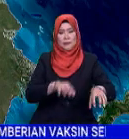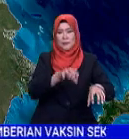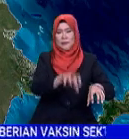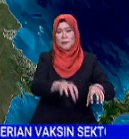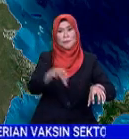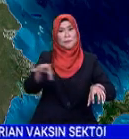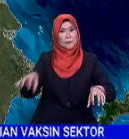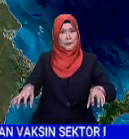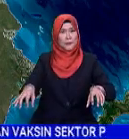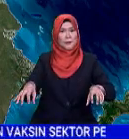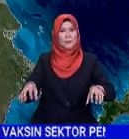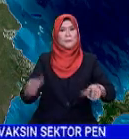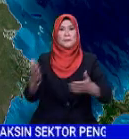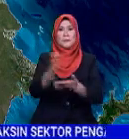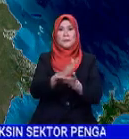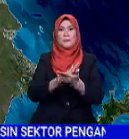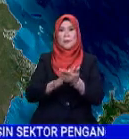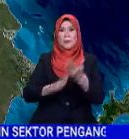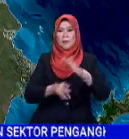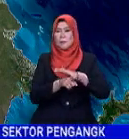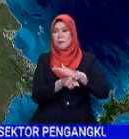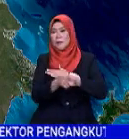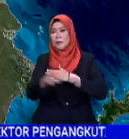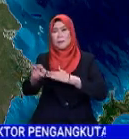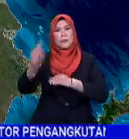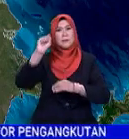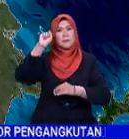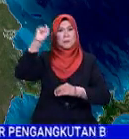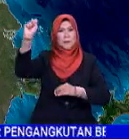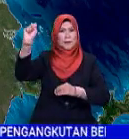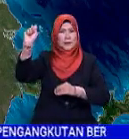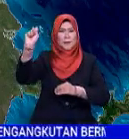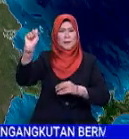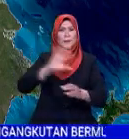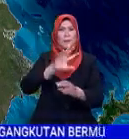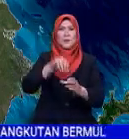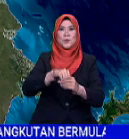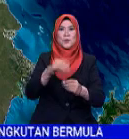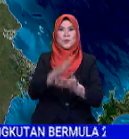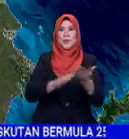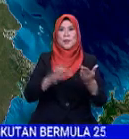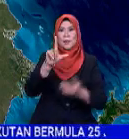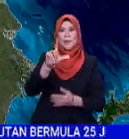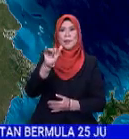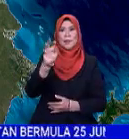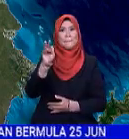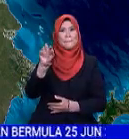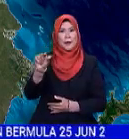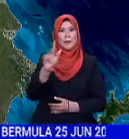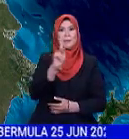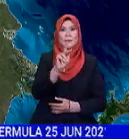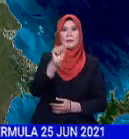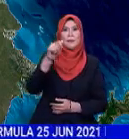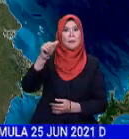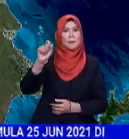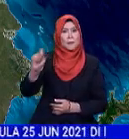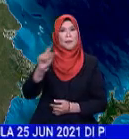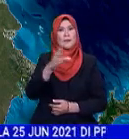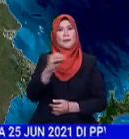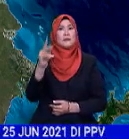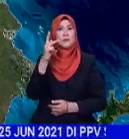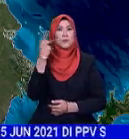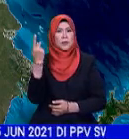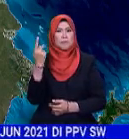tempat, melibatkan bahagian pedalaman di Sabah, termasuklah di sekitar bahagian Limbang, Kapit dan juga